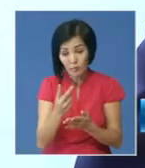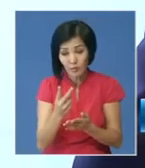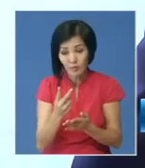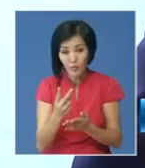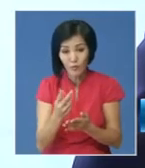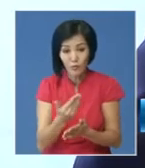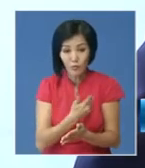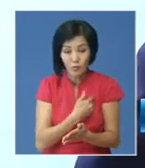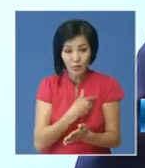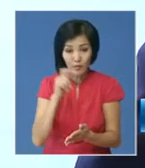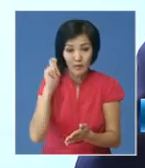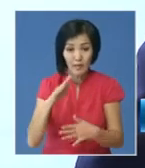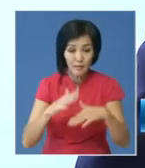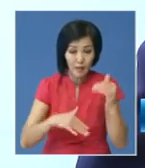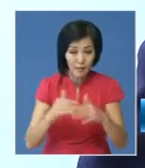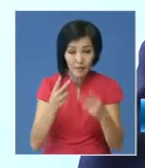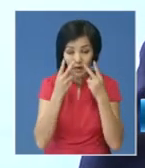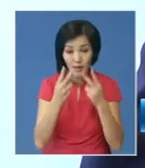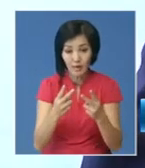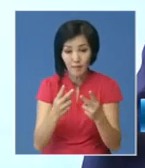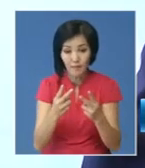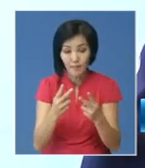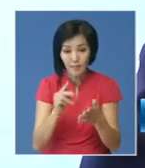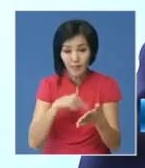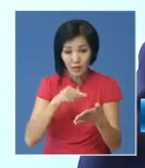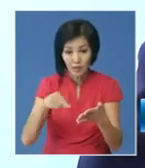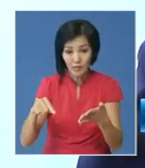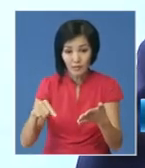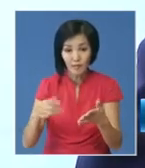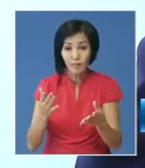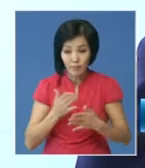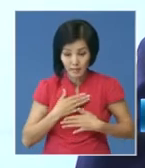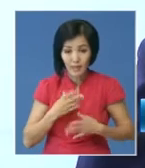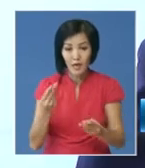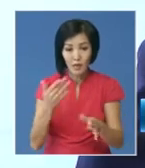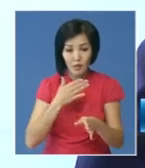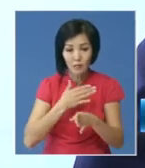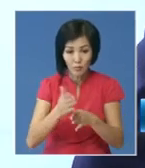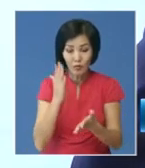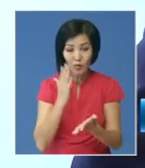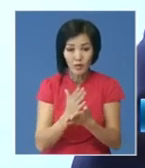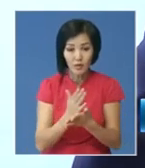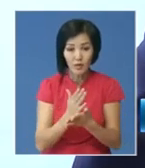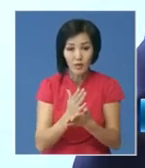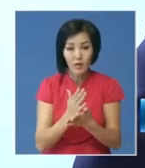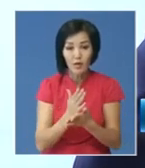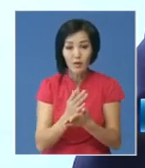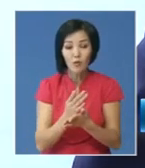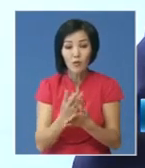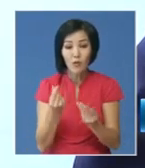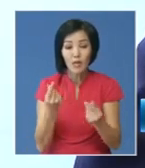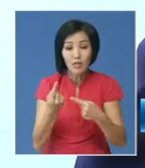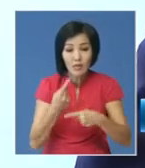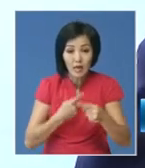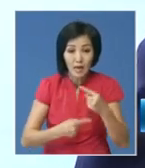отырмыз. Бүгін біздің мамандар келіп осыған қарап, бізде қаржы бөліп отырмыз. Бірақ сол қаржыны қайтарымы қалай болады? Мысалы,